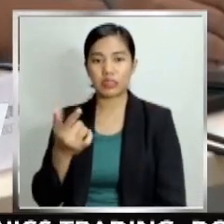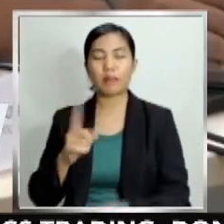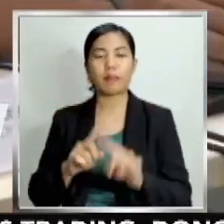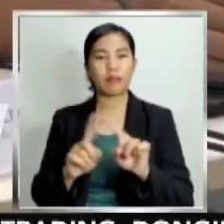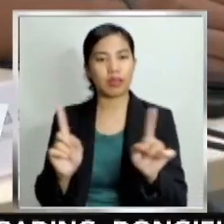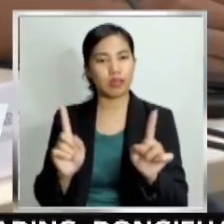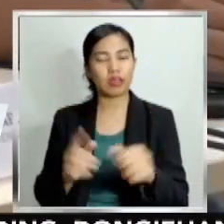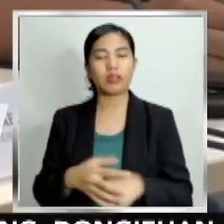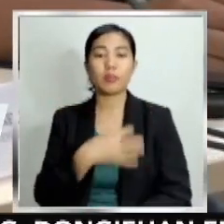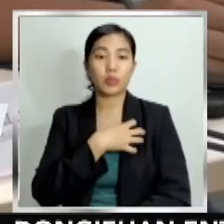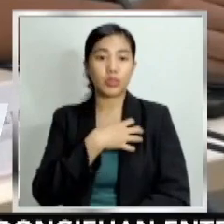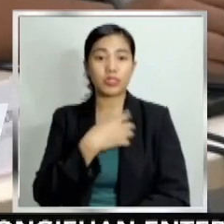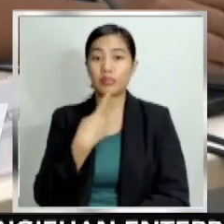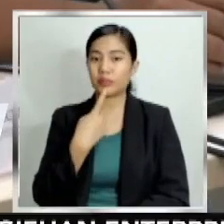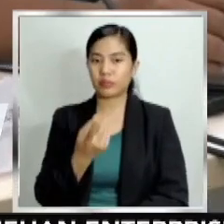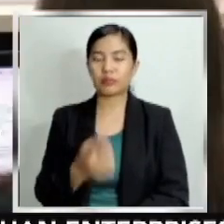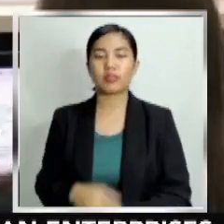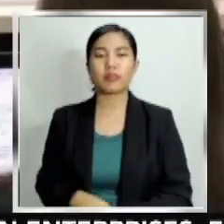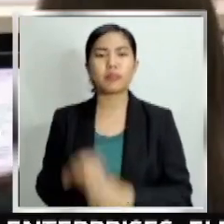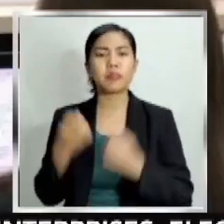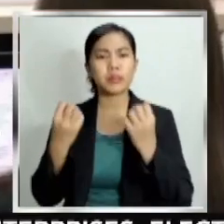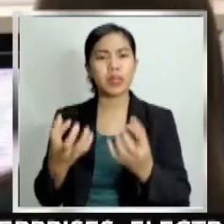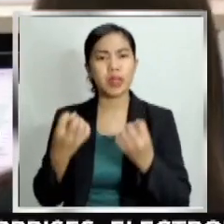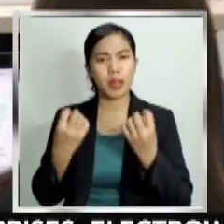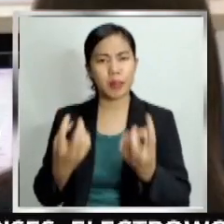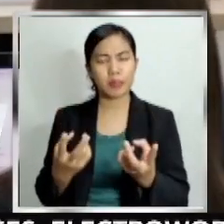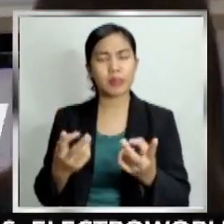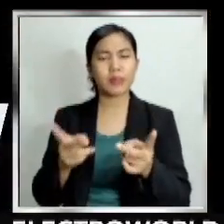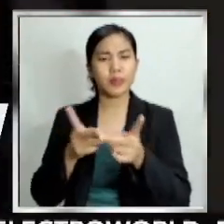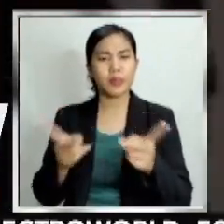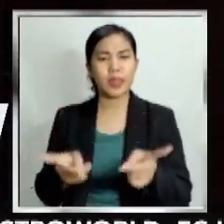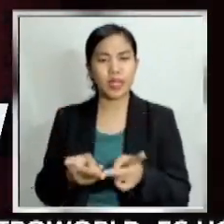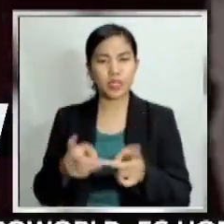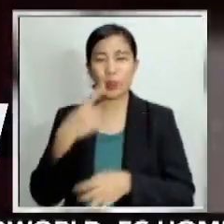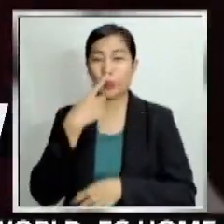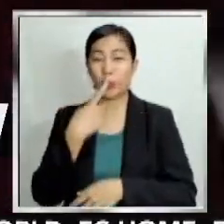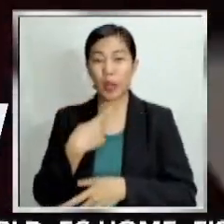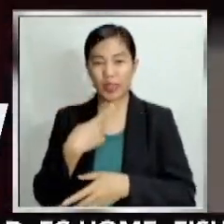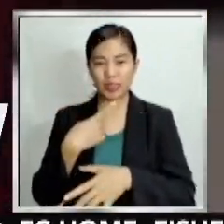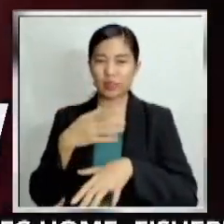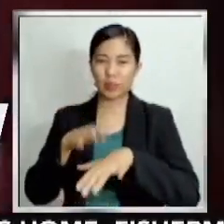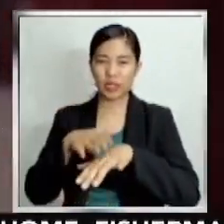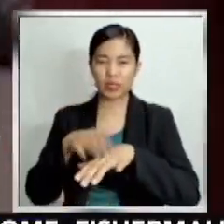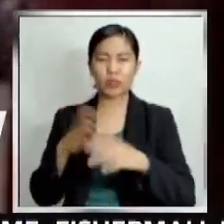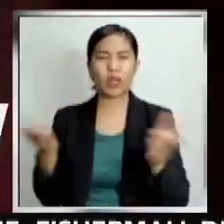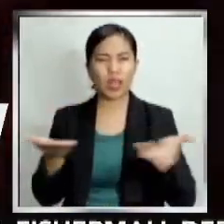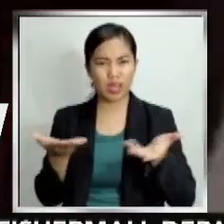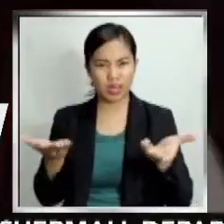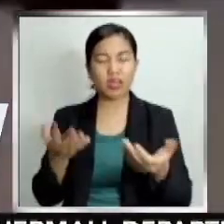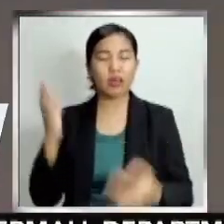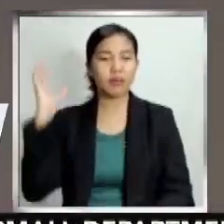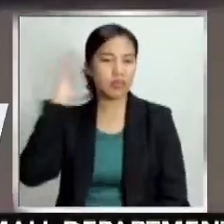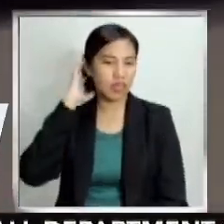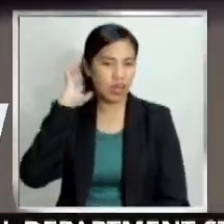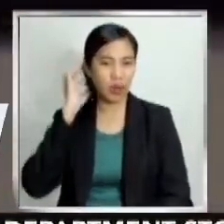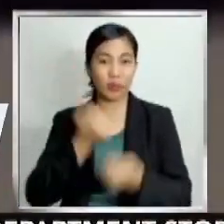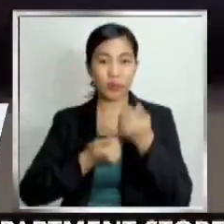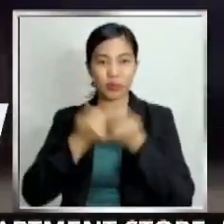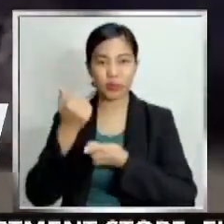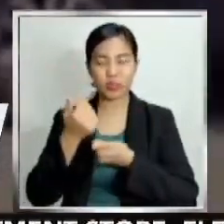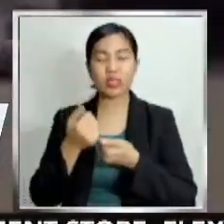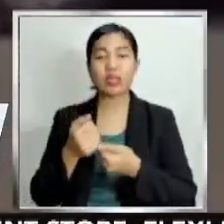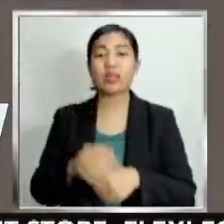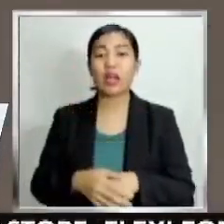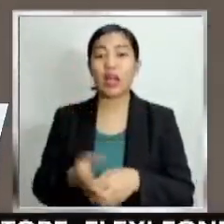na marami sa mga nasa red category ay nasa Mindanao. Pero nang tanungin kung kasama rito ang malabang Lalao del Sur,